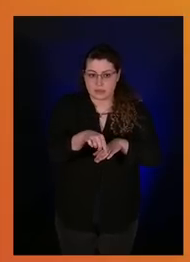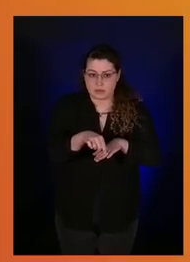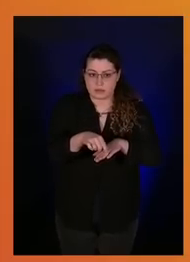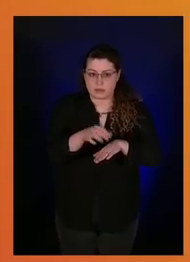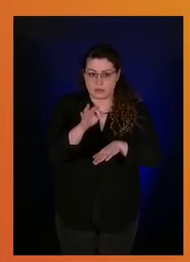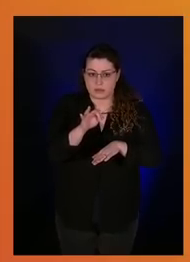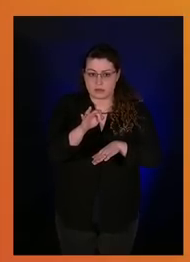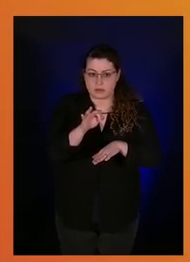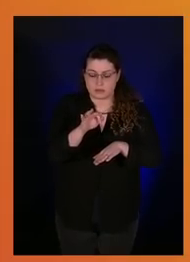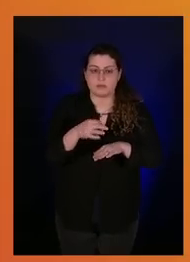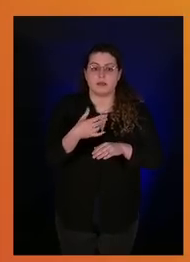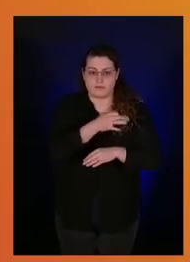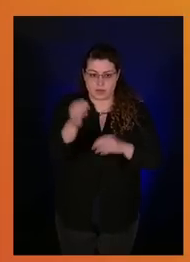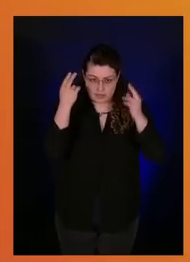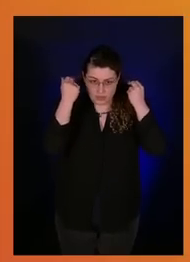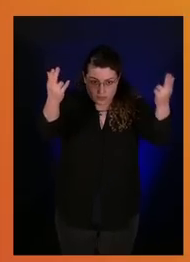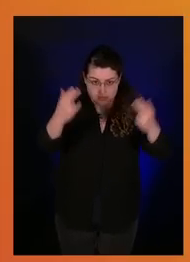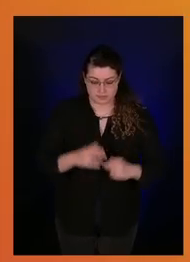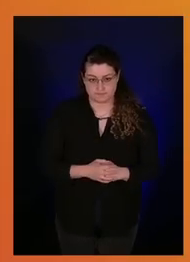avec Manuel Bompard,